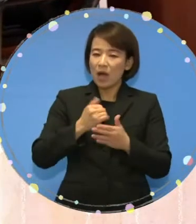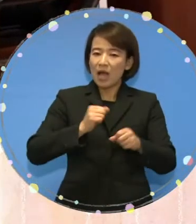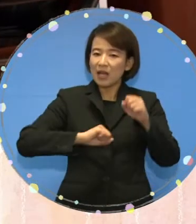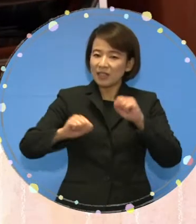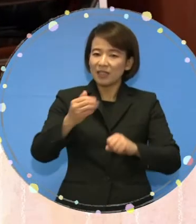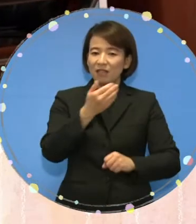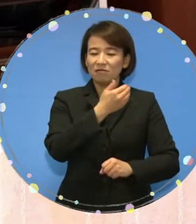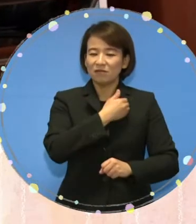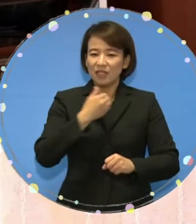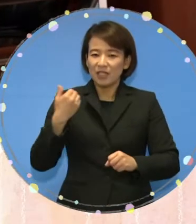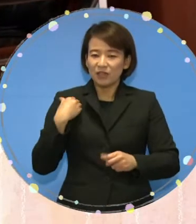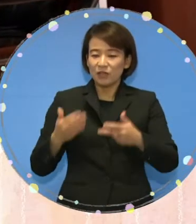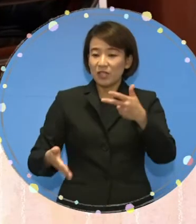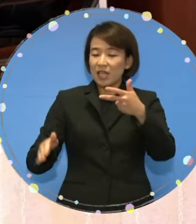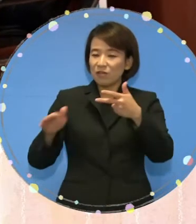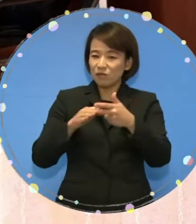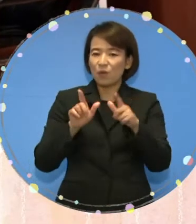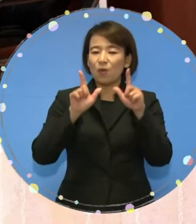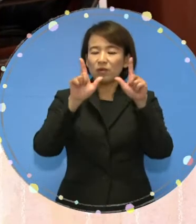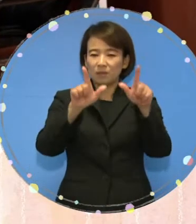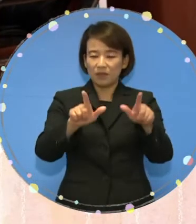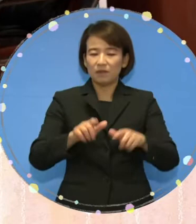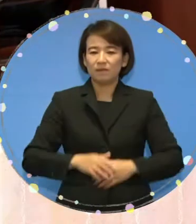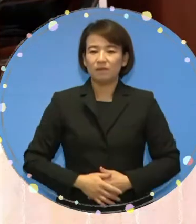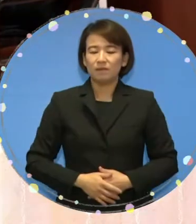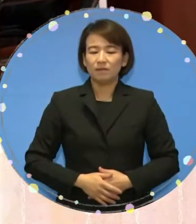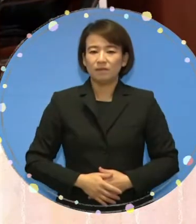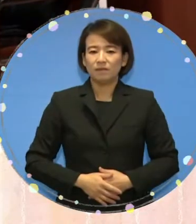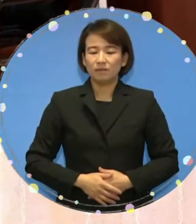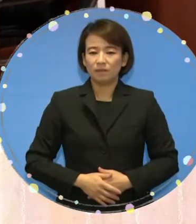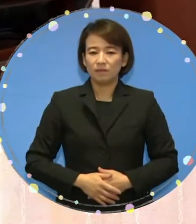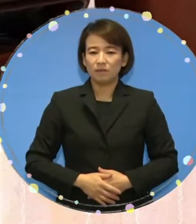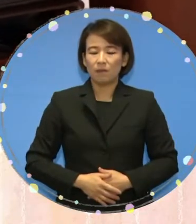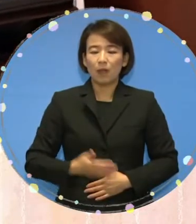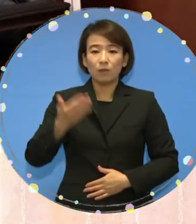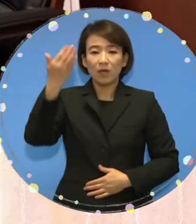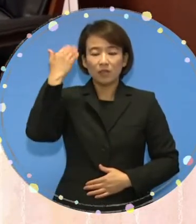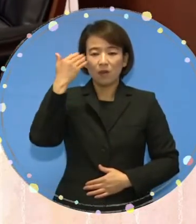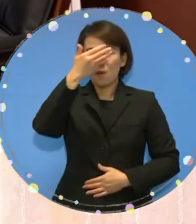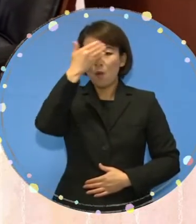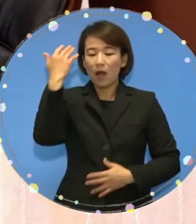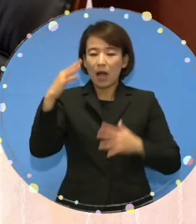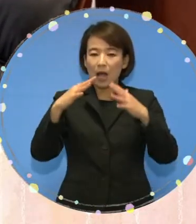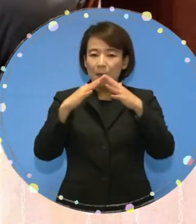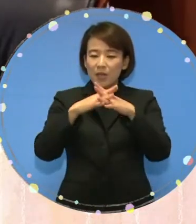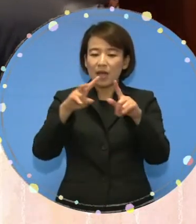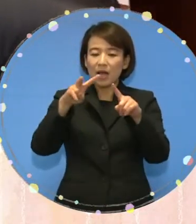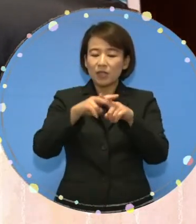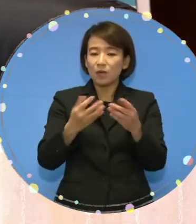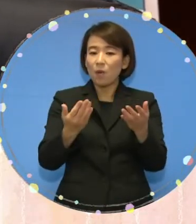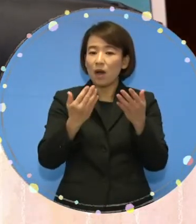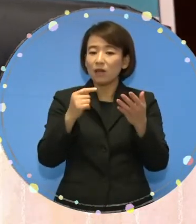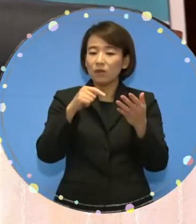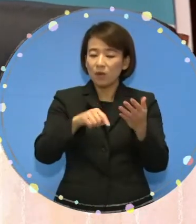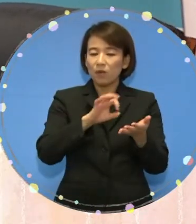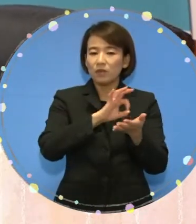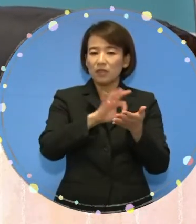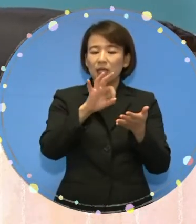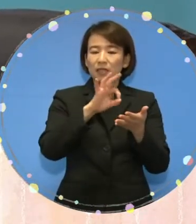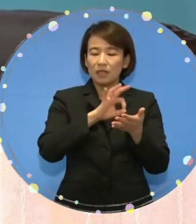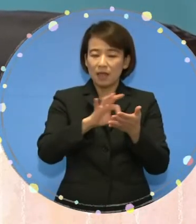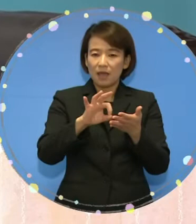拠点施設の整備を挙げたいと思いますq 若宮小学校の跡地活用につい